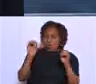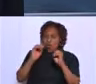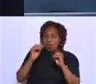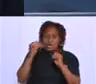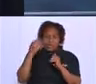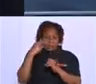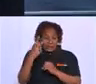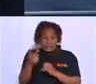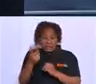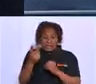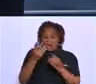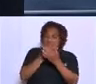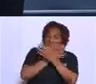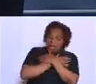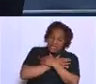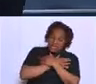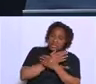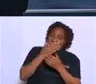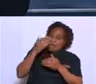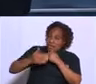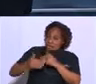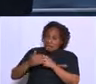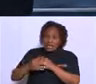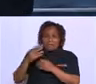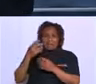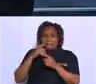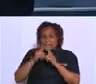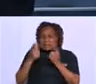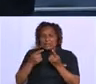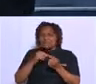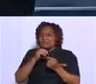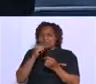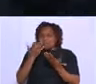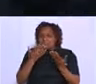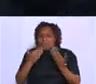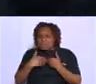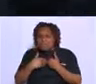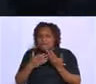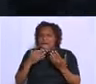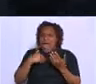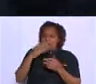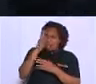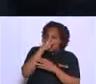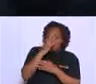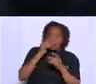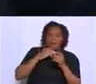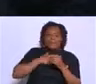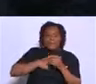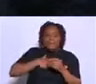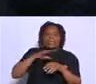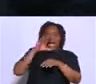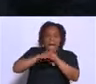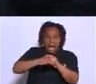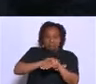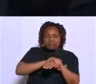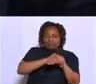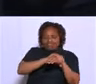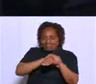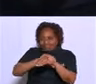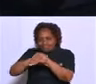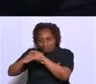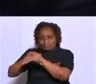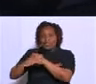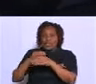kuna mwenzako ambaye anataka kuja mbele lakini anasita, mshike mkono, njoo na yeye. Tembea, tembea na yeye. Msindikize rafiki